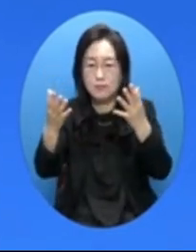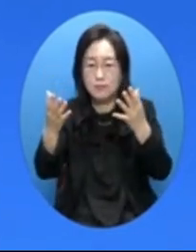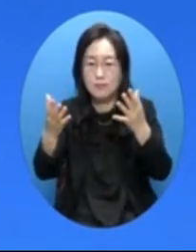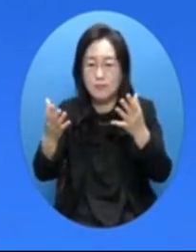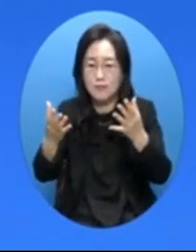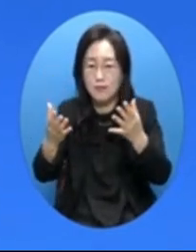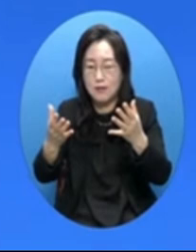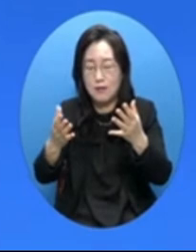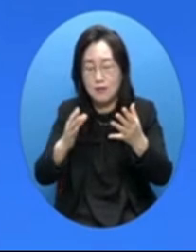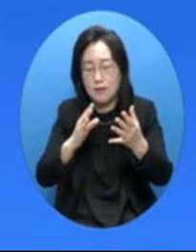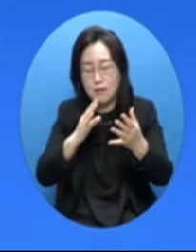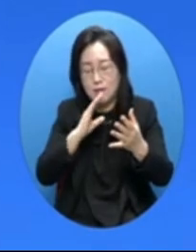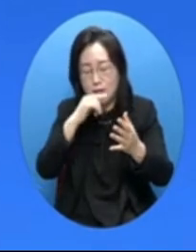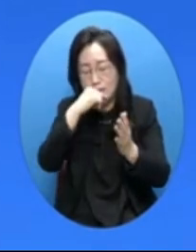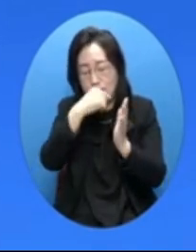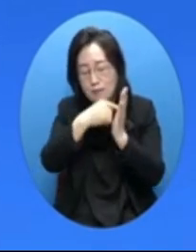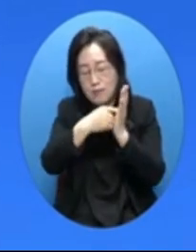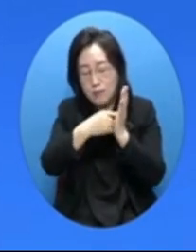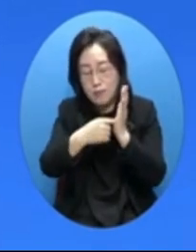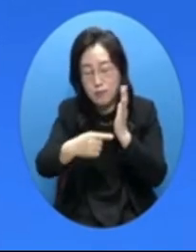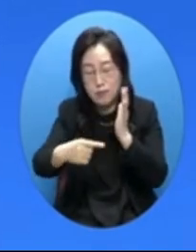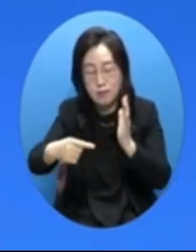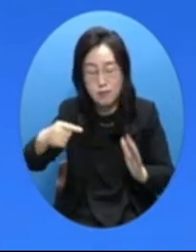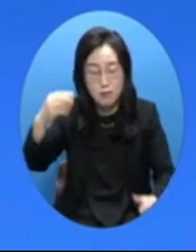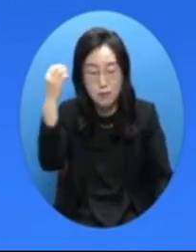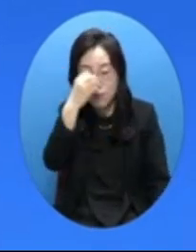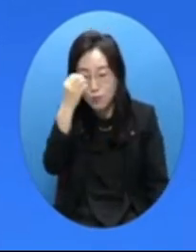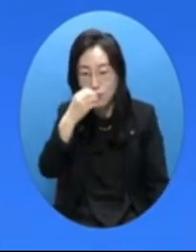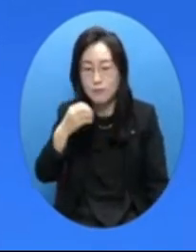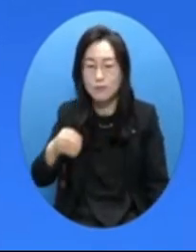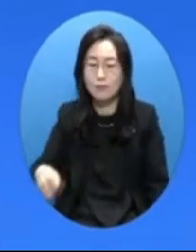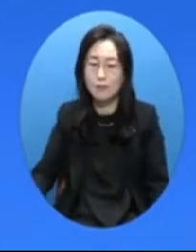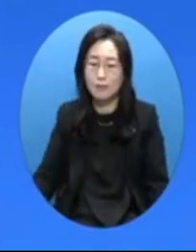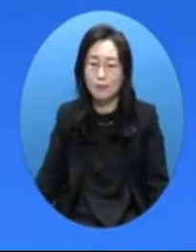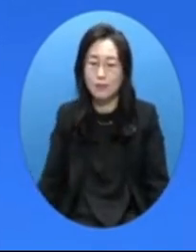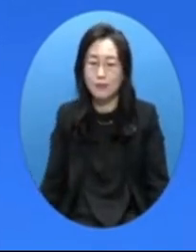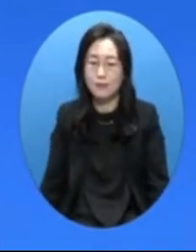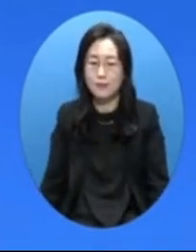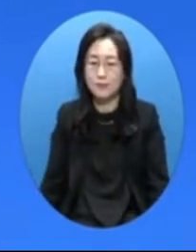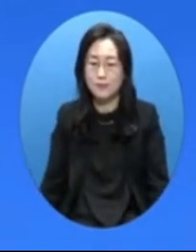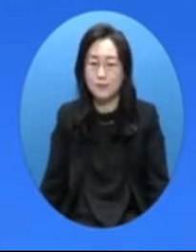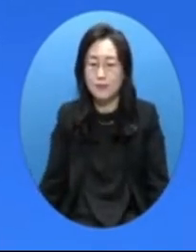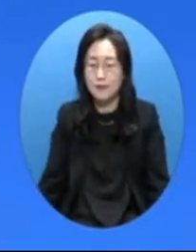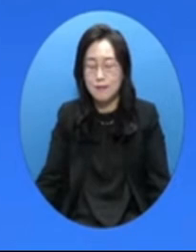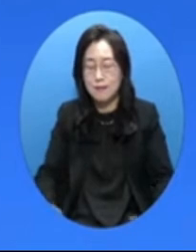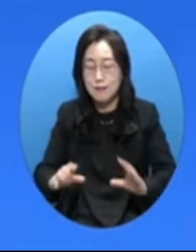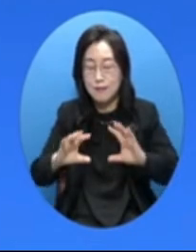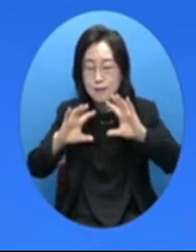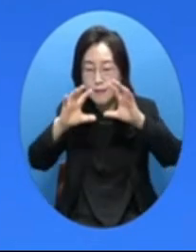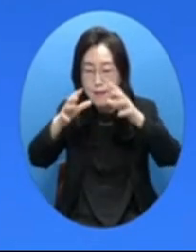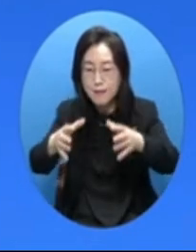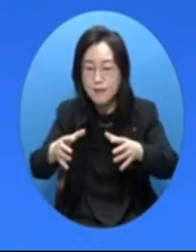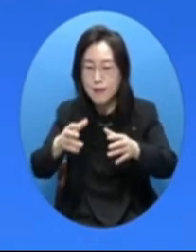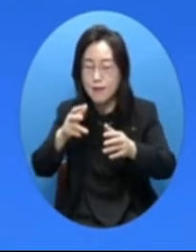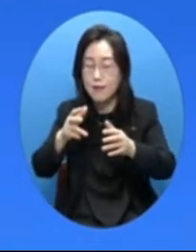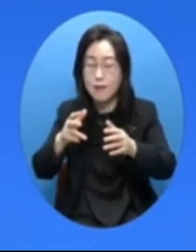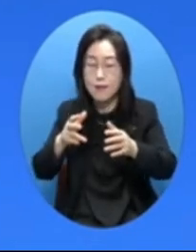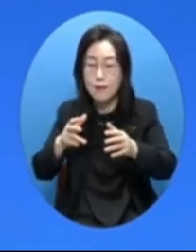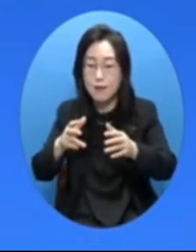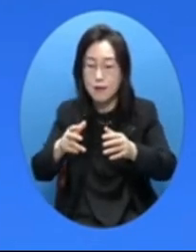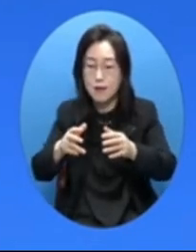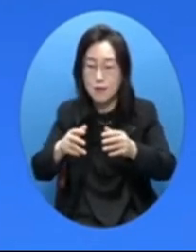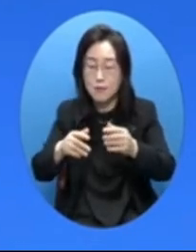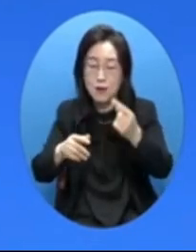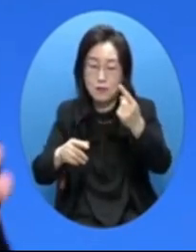상상할 수 없는 피해가 있고 세계의 삶의 국창지대인